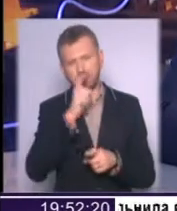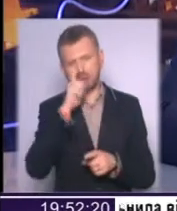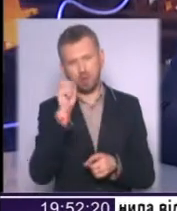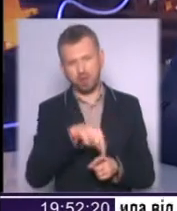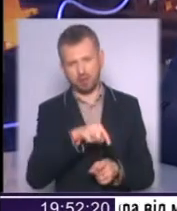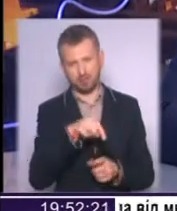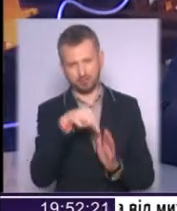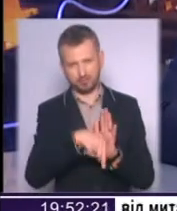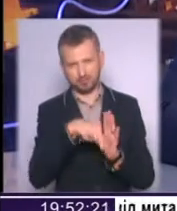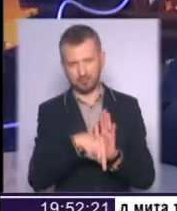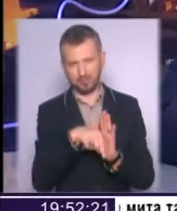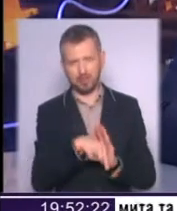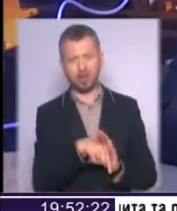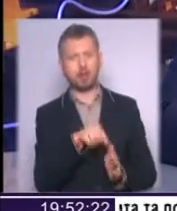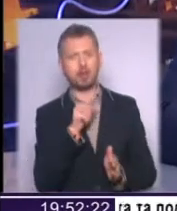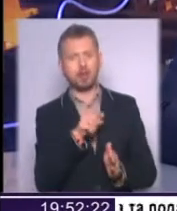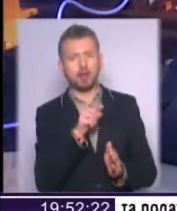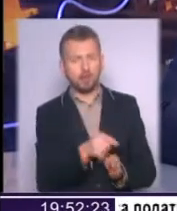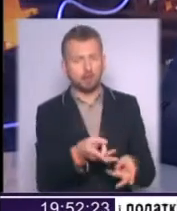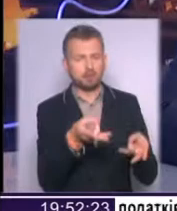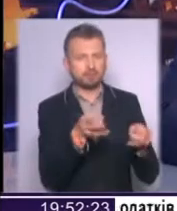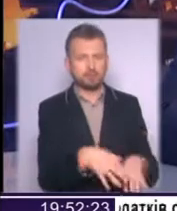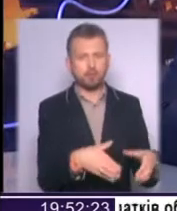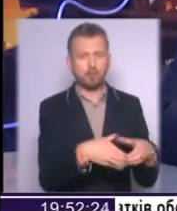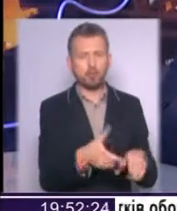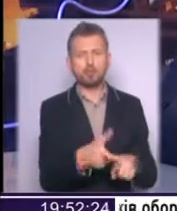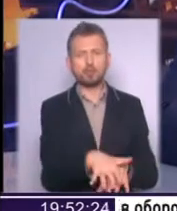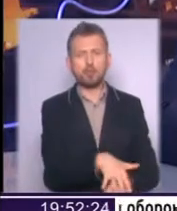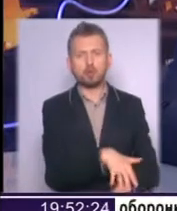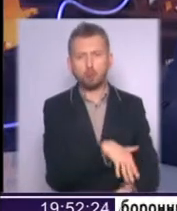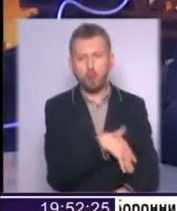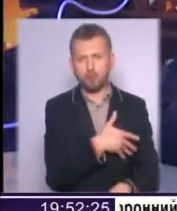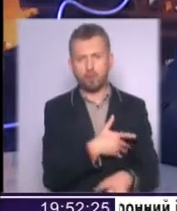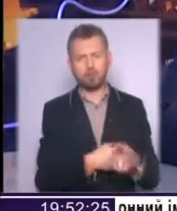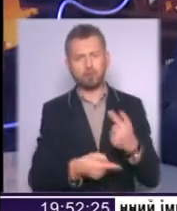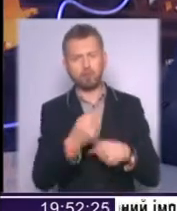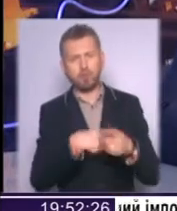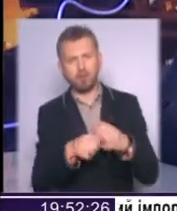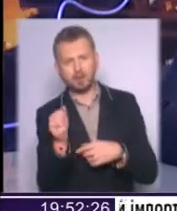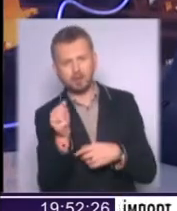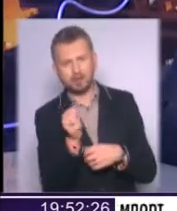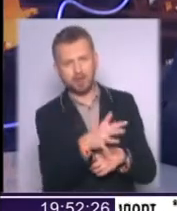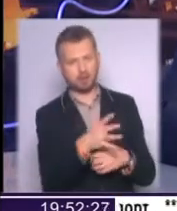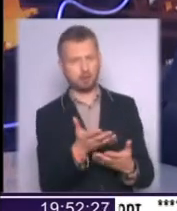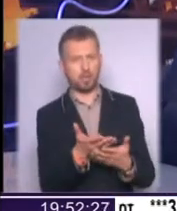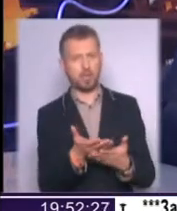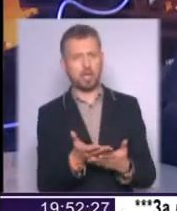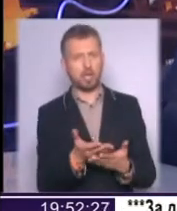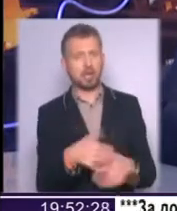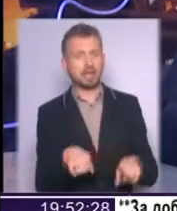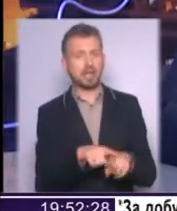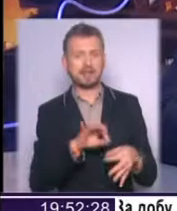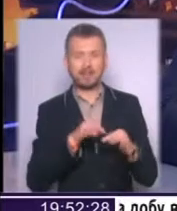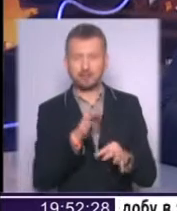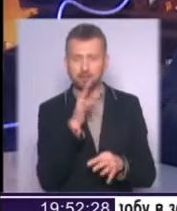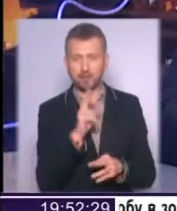рівень. Вони залягають в комітетах. Ми дуже тривалий час повертаємо багато читань. В принципі, в такий складний час, як